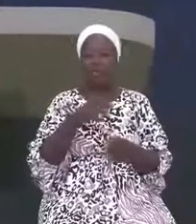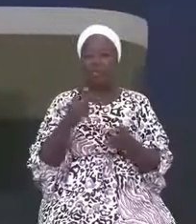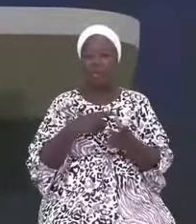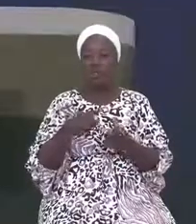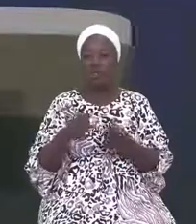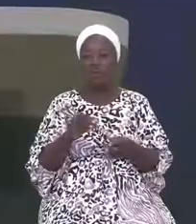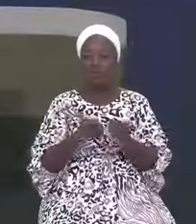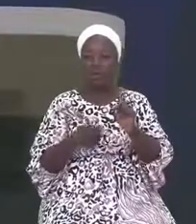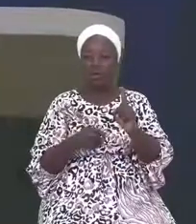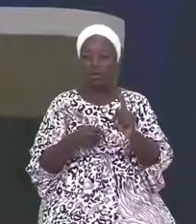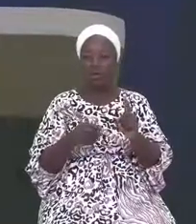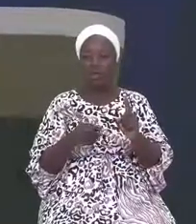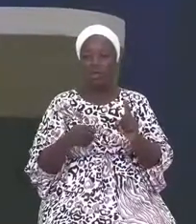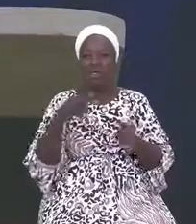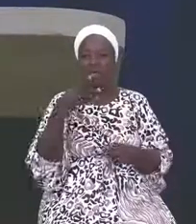point.